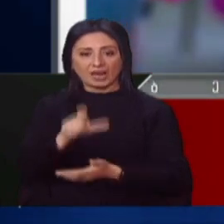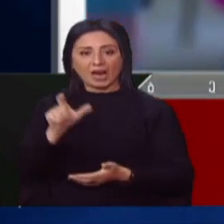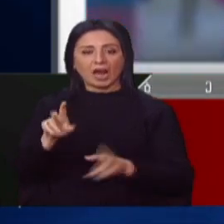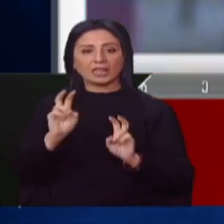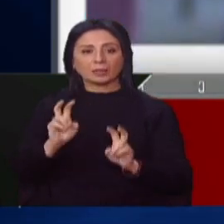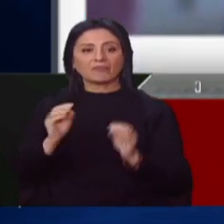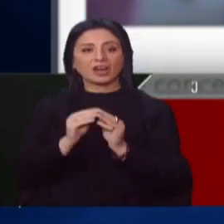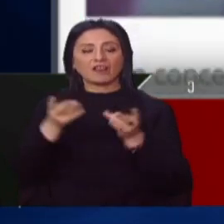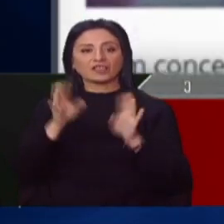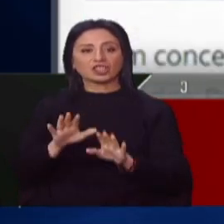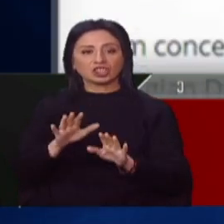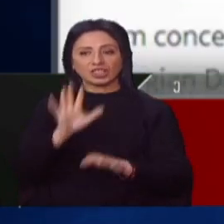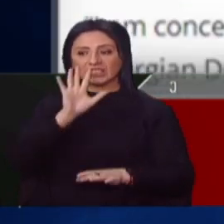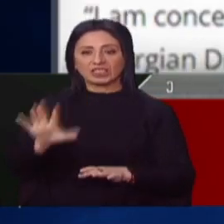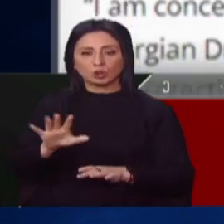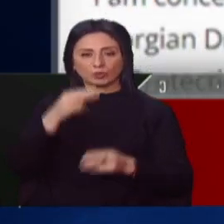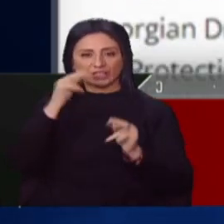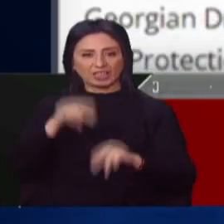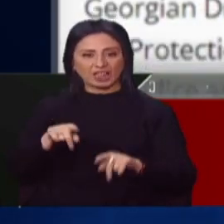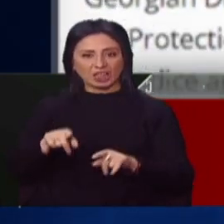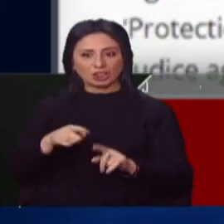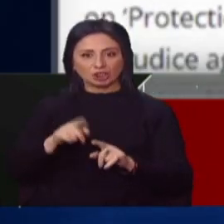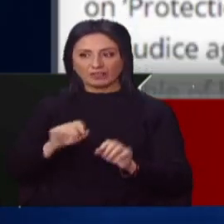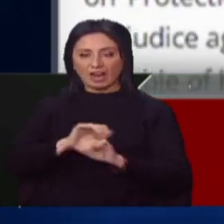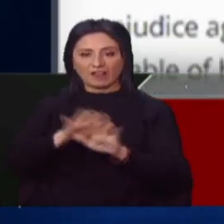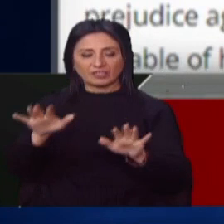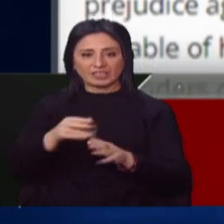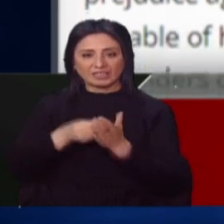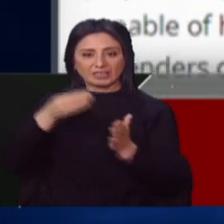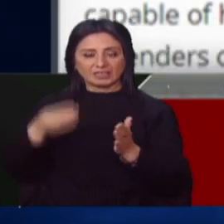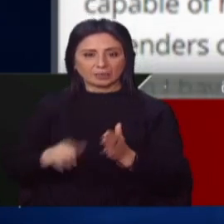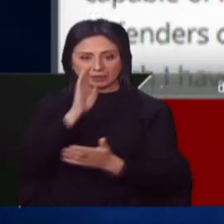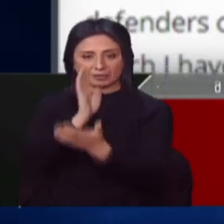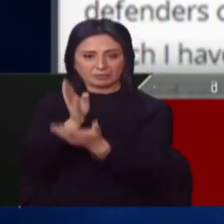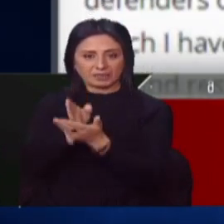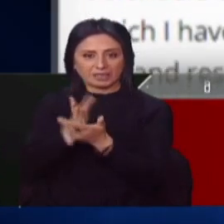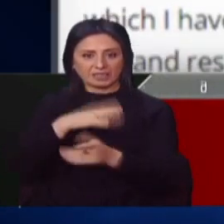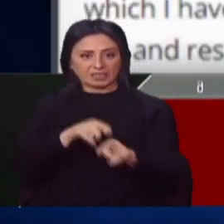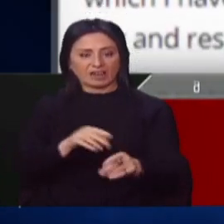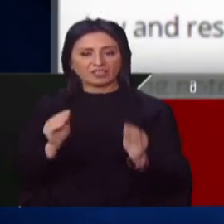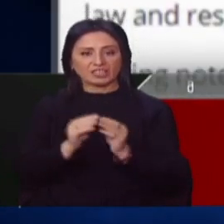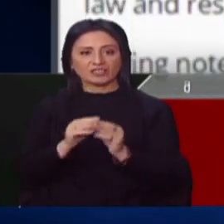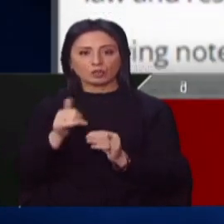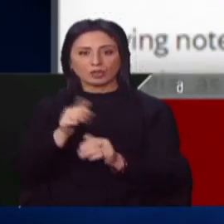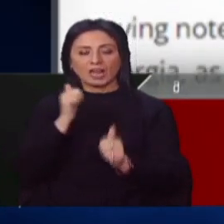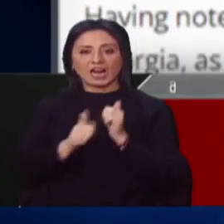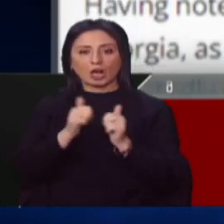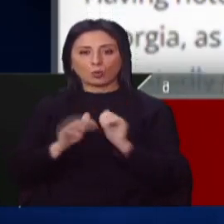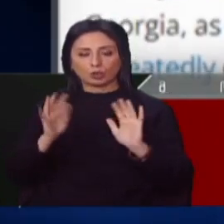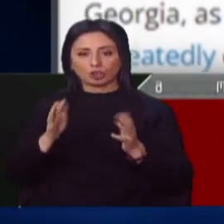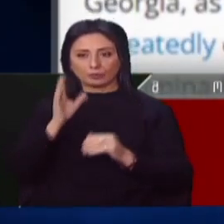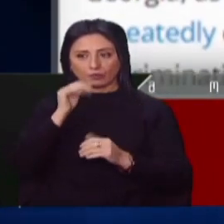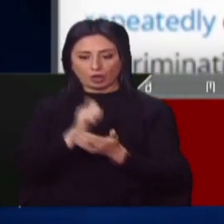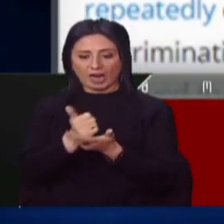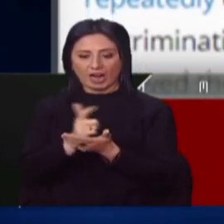ადამიანები ყავრჩებიან სიძულვილის დანაშაულებისა და გავრცელებული დისკრიმინაციის სამიზნეები საქართველოში, ისევე როგორც რეგულარულ შემთხვევებში,